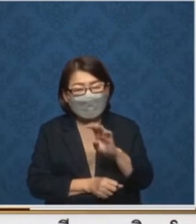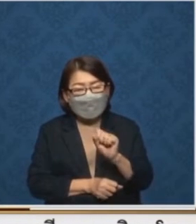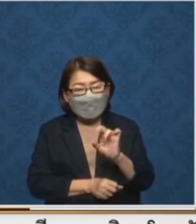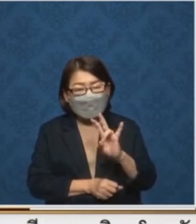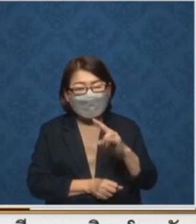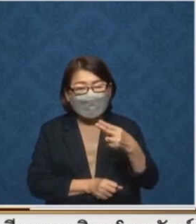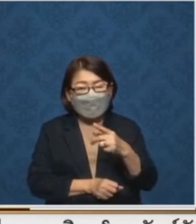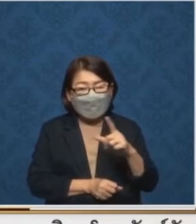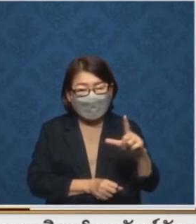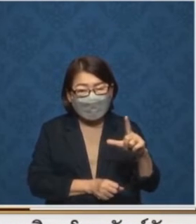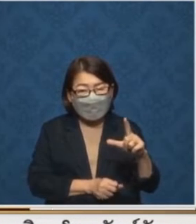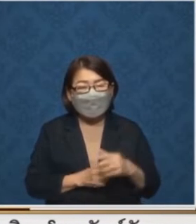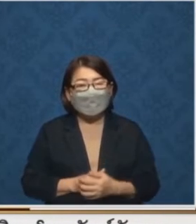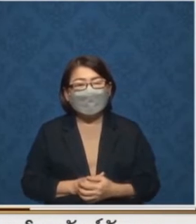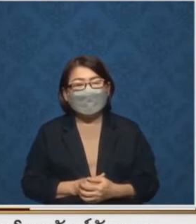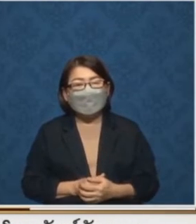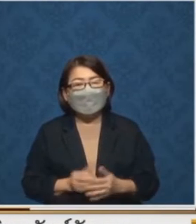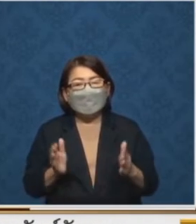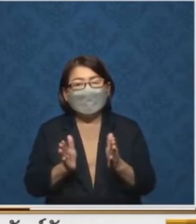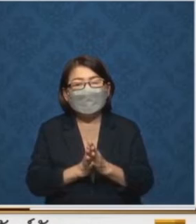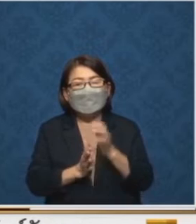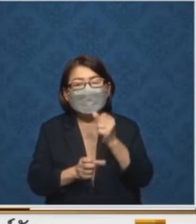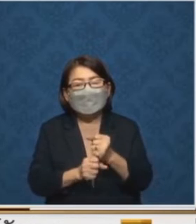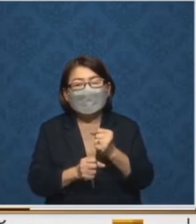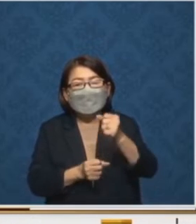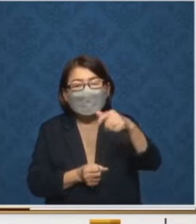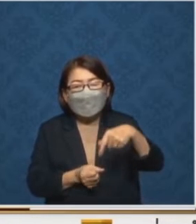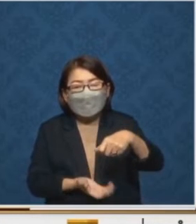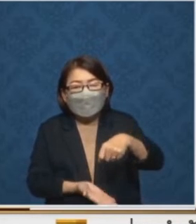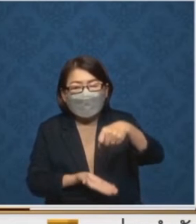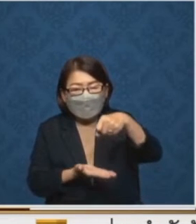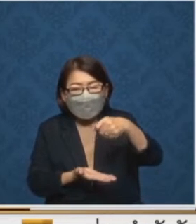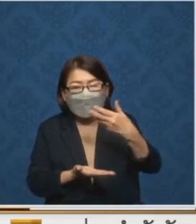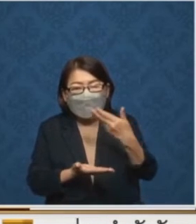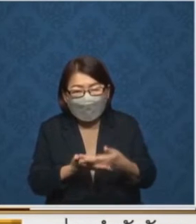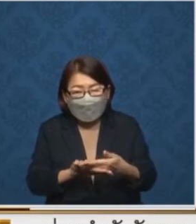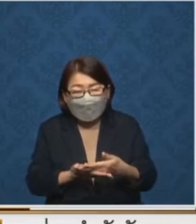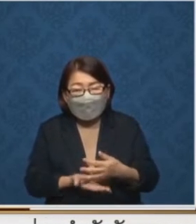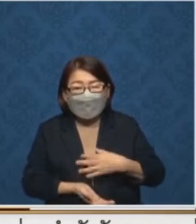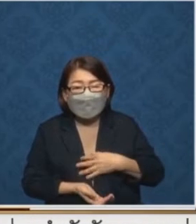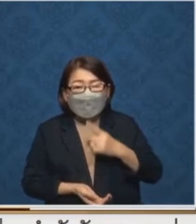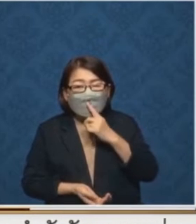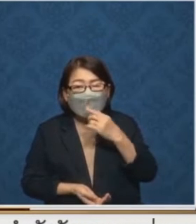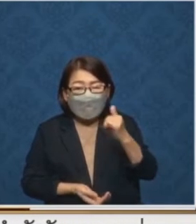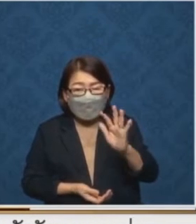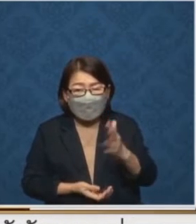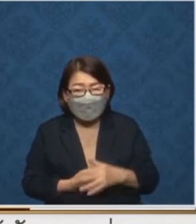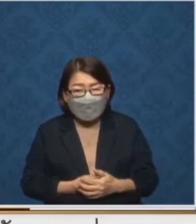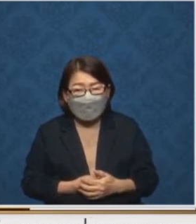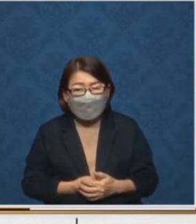ายอกครั้งรัฐบานนี้คอรัฐบาน App เป๋าตางถาเป็สมัยช่วง